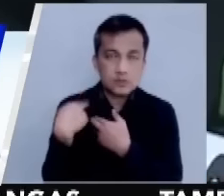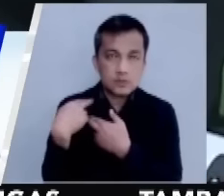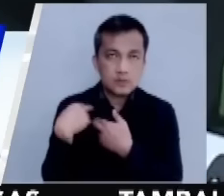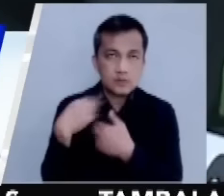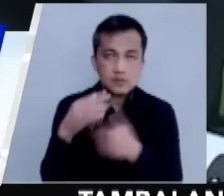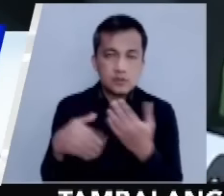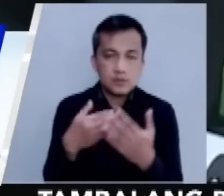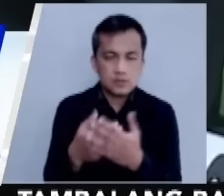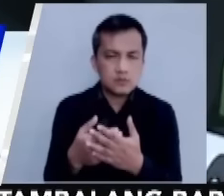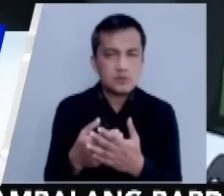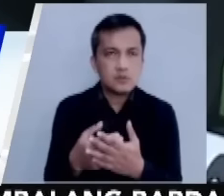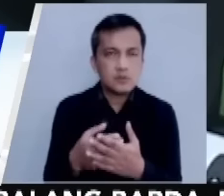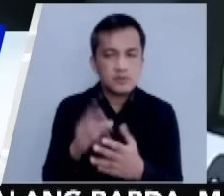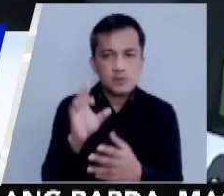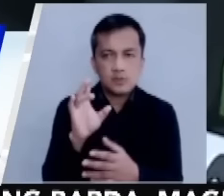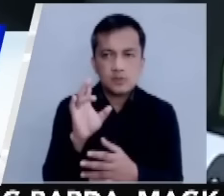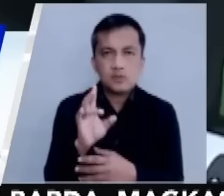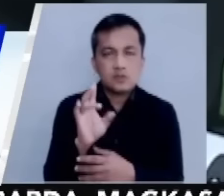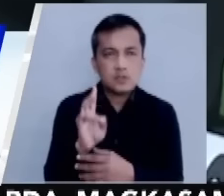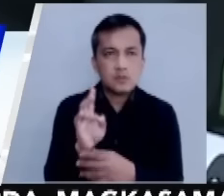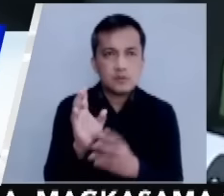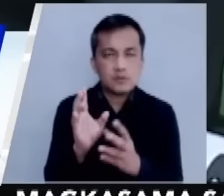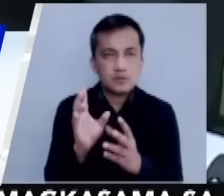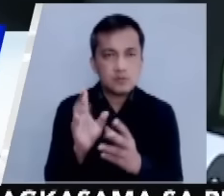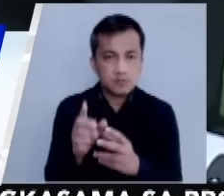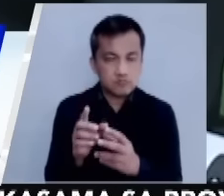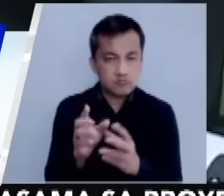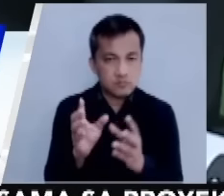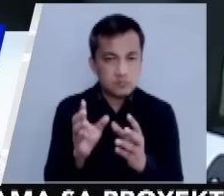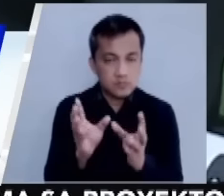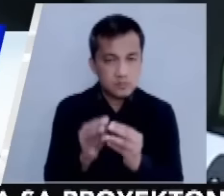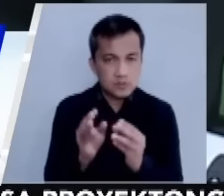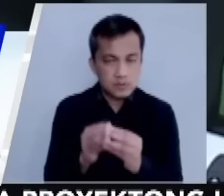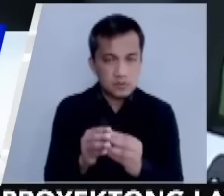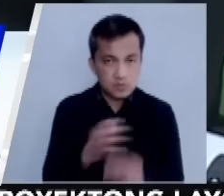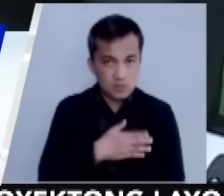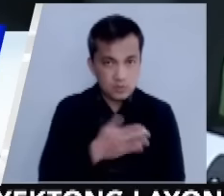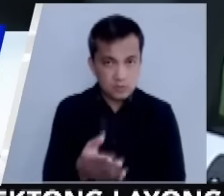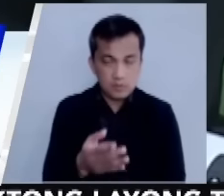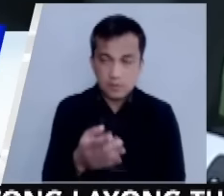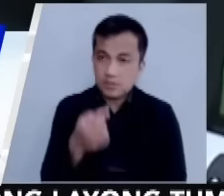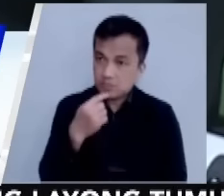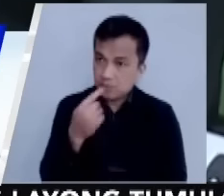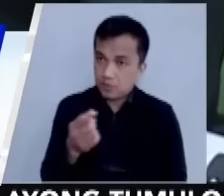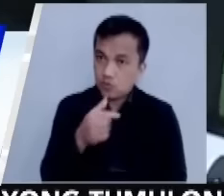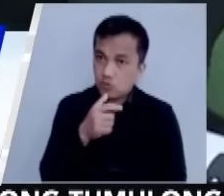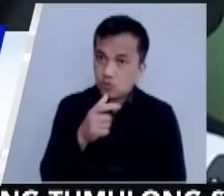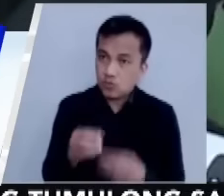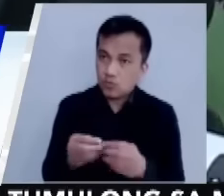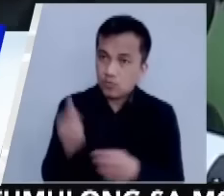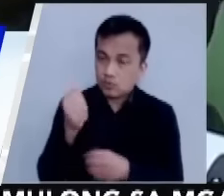ay willing ka bang sabihin kung sino yung mga yung most guilty na sinasabi mo?